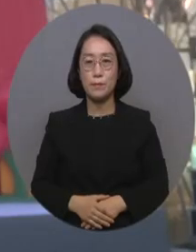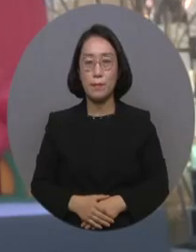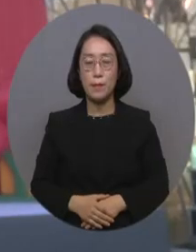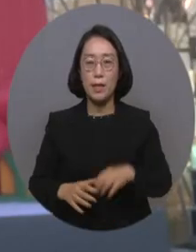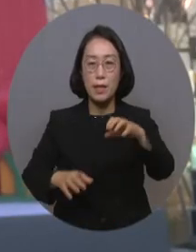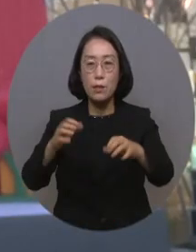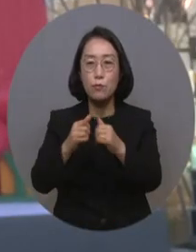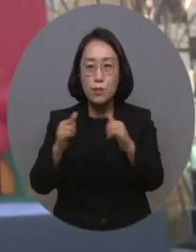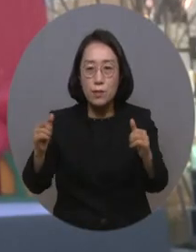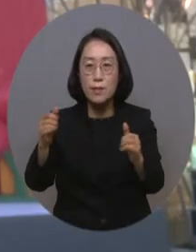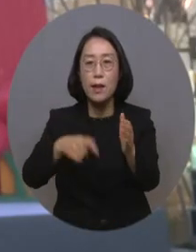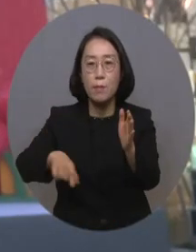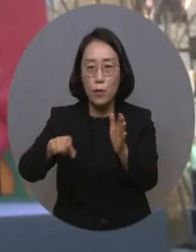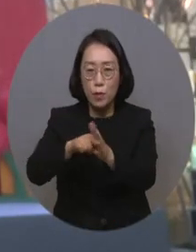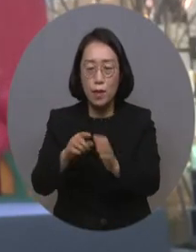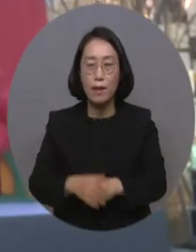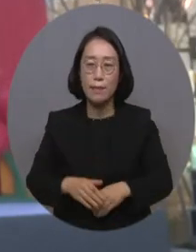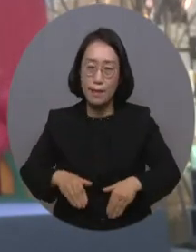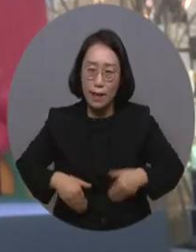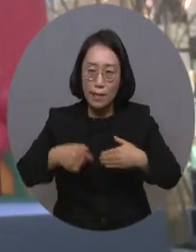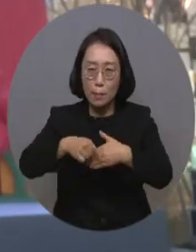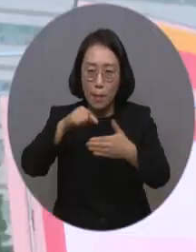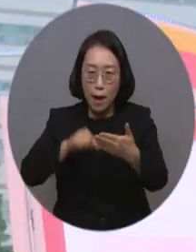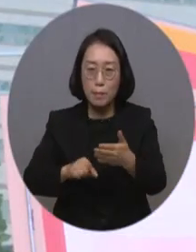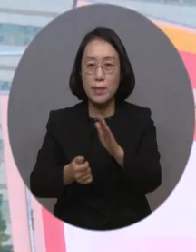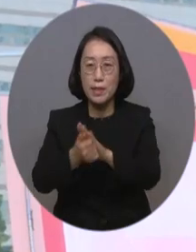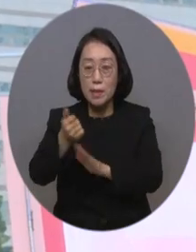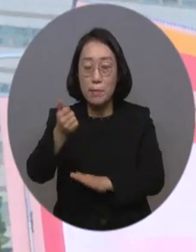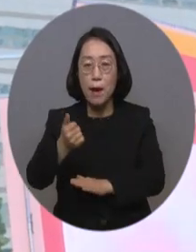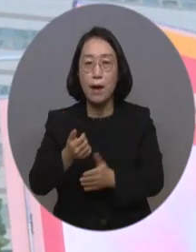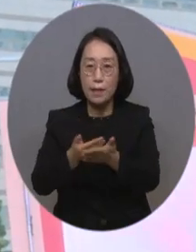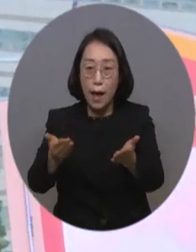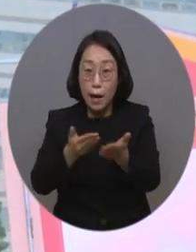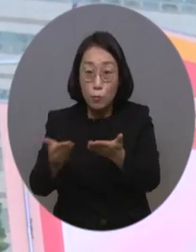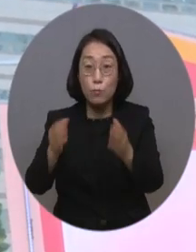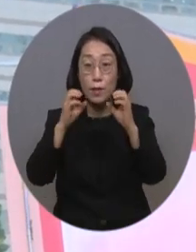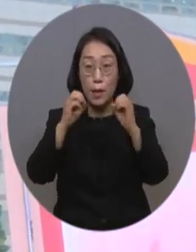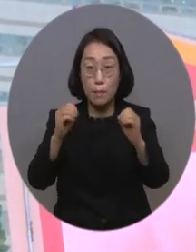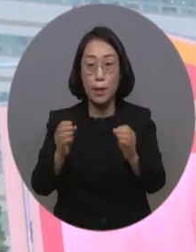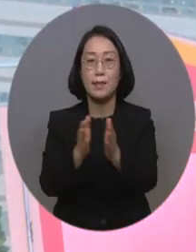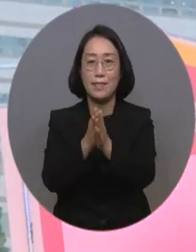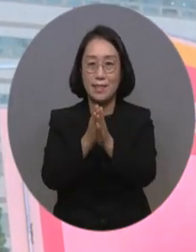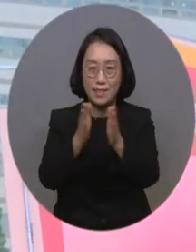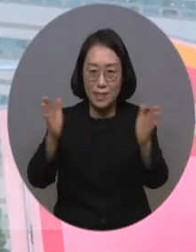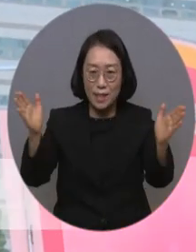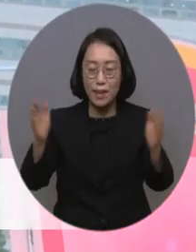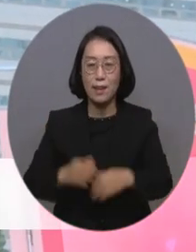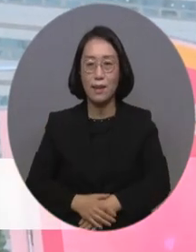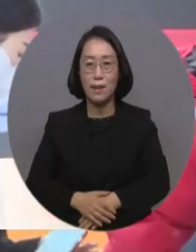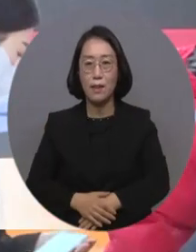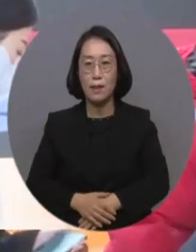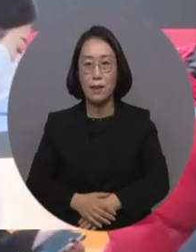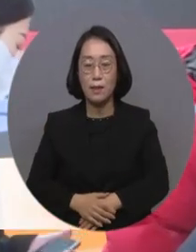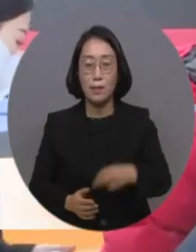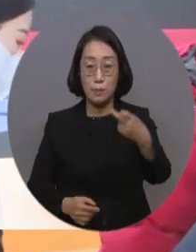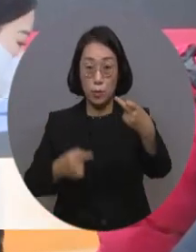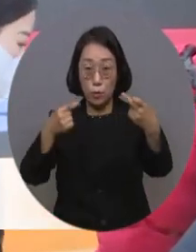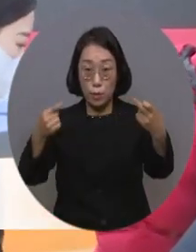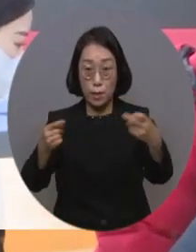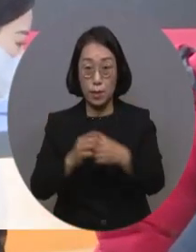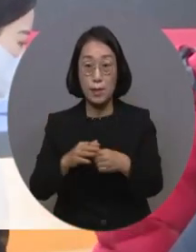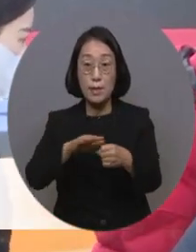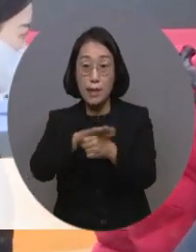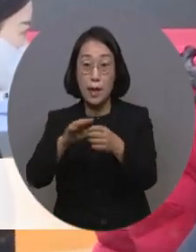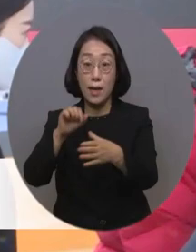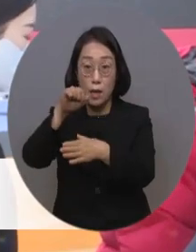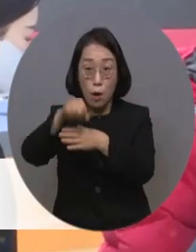이웃을 위한 따뜻함을 나누는 희망 2023 나눔 캠페인이 본격 출범했습니다. 지난 1일 사랑의 열매는